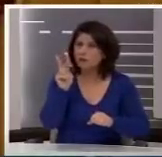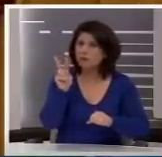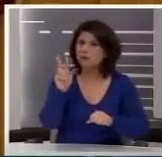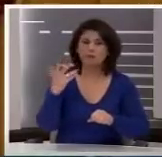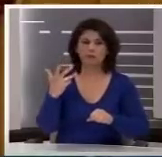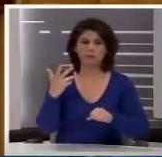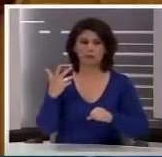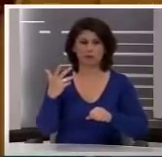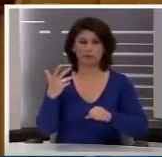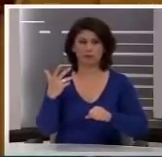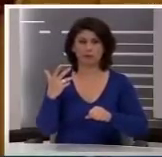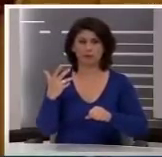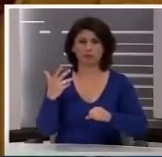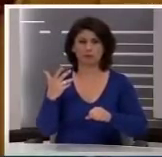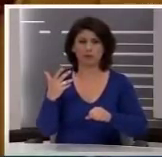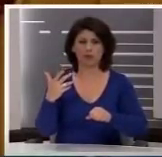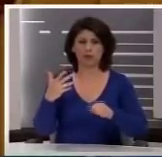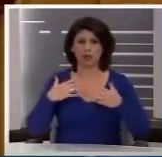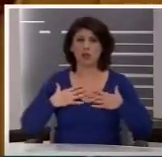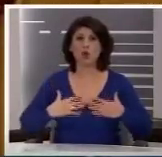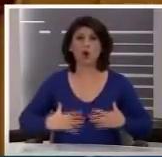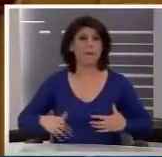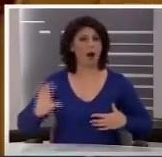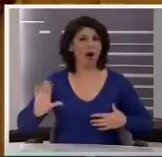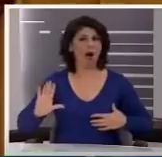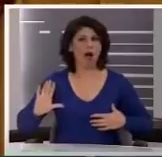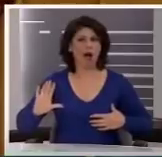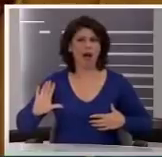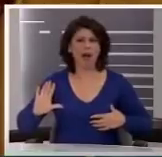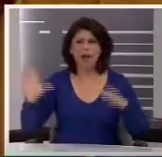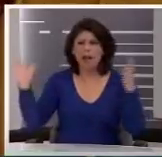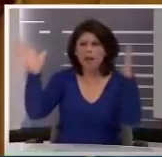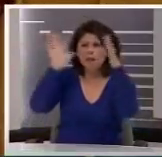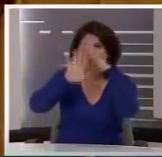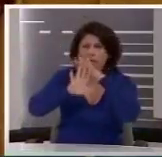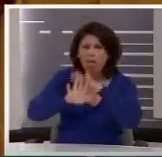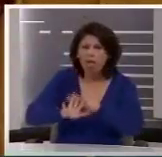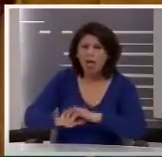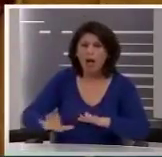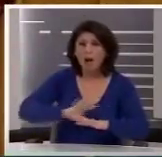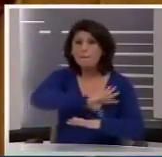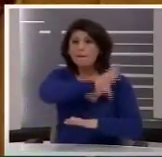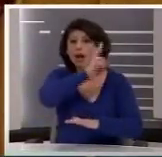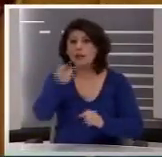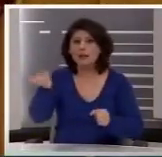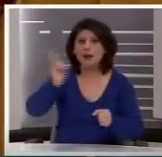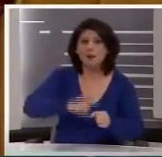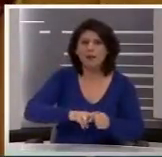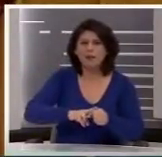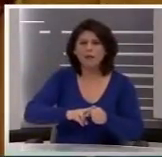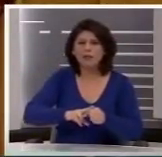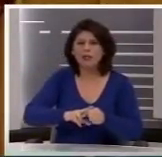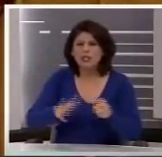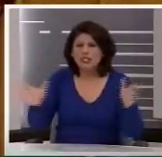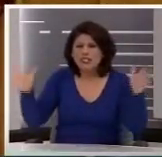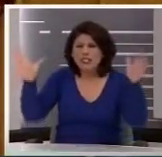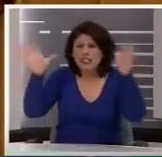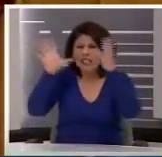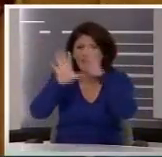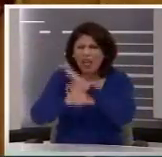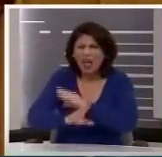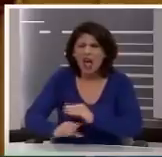κάποια σώματα, όχι τα ίδια, αλλά τις σκιές τους. Έτσι συνέχισαν να ζουν μέχρι το θάνατό τους σε μια σκιώδη.